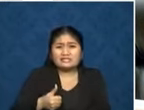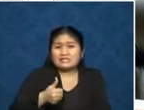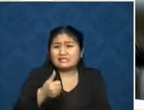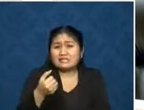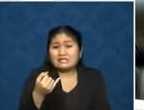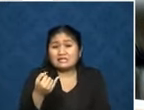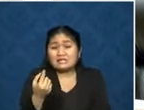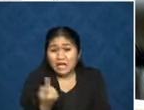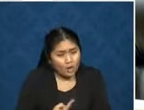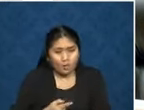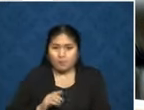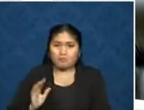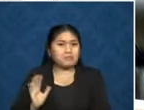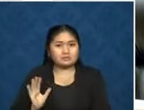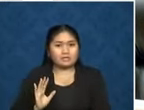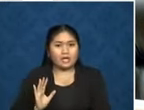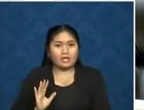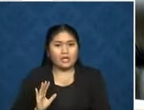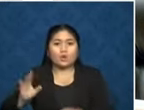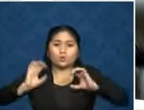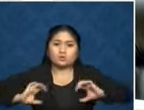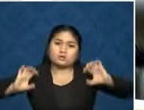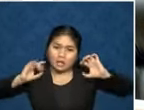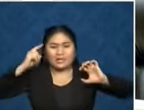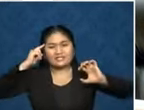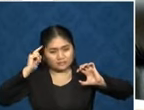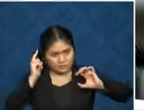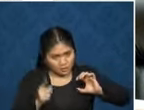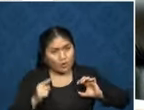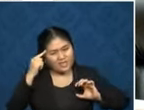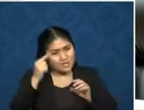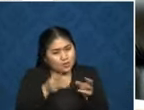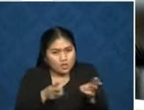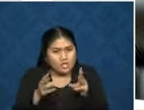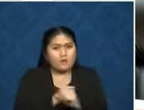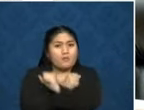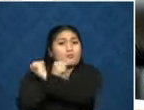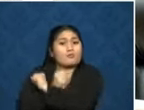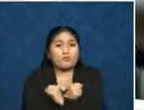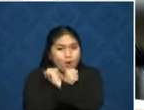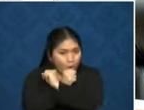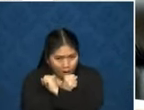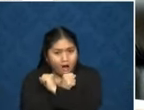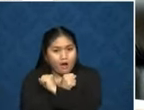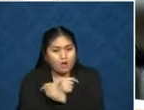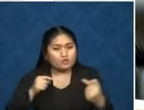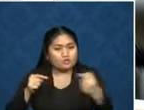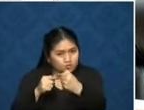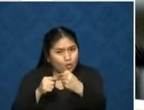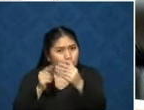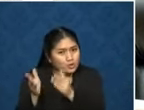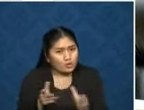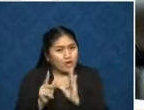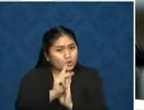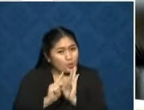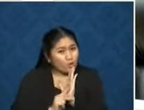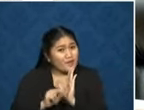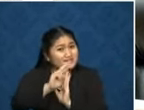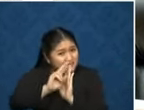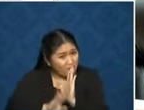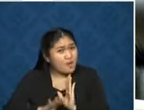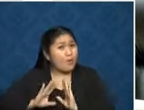ไปนะครับแน่นอนว่ารัฐนะครับก็ควรจะมีแนวทางในการรับมือและก็ในการป้องกันซึ่งเป็นกลไกทางกฎหมายหรือระเบียบ